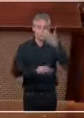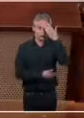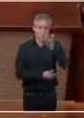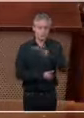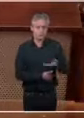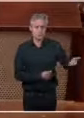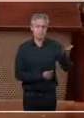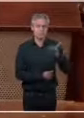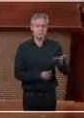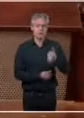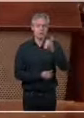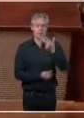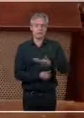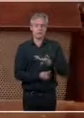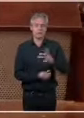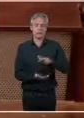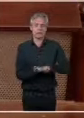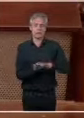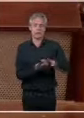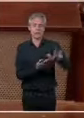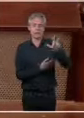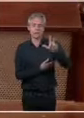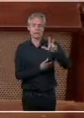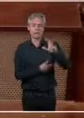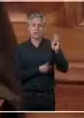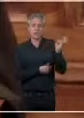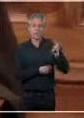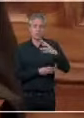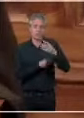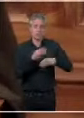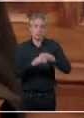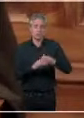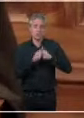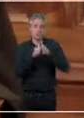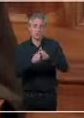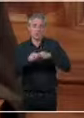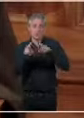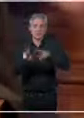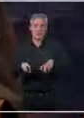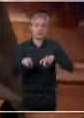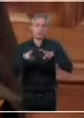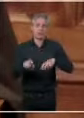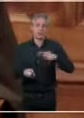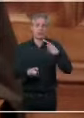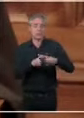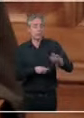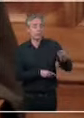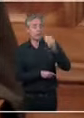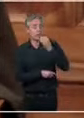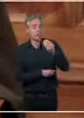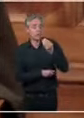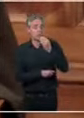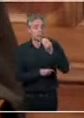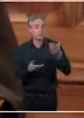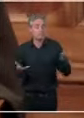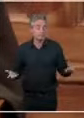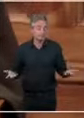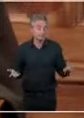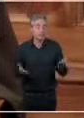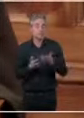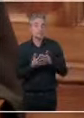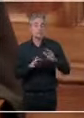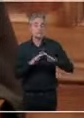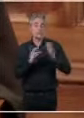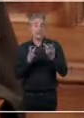Près d'un tiers de notre empreinte écologique mondiale est liée à notre agriculture et à notre alimentation. Les